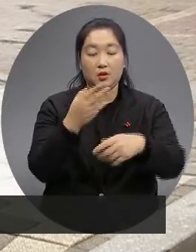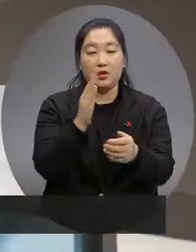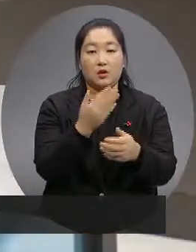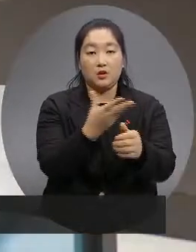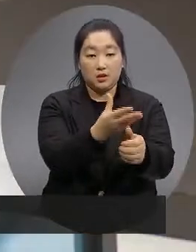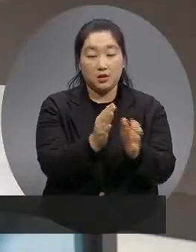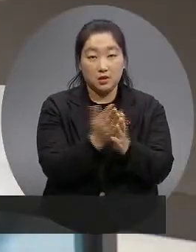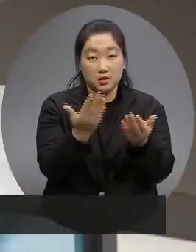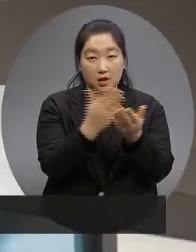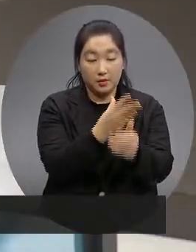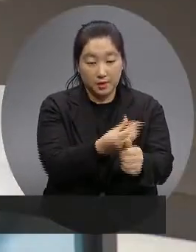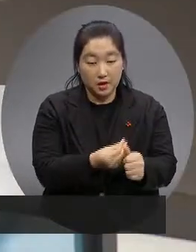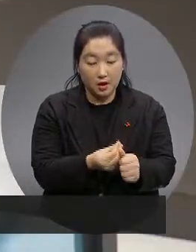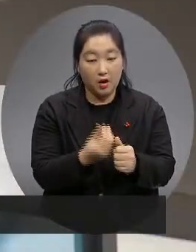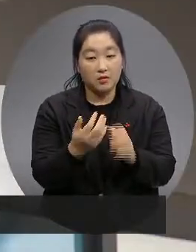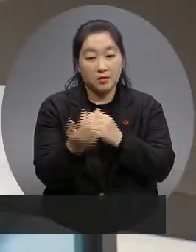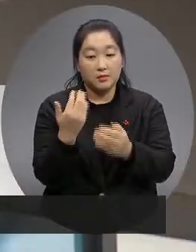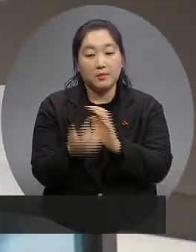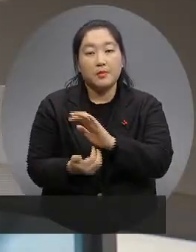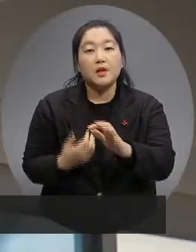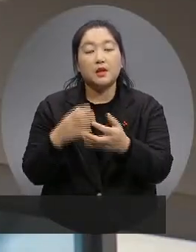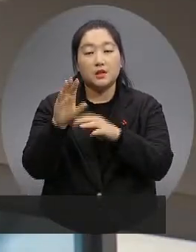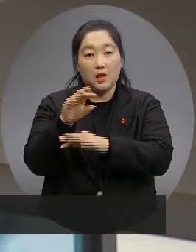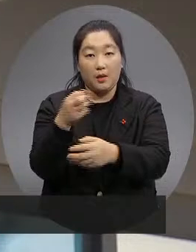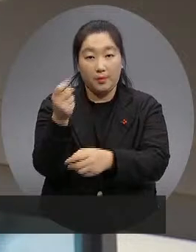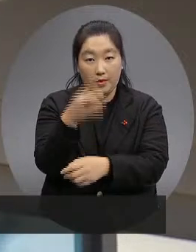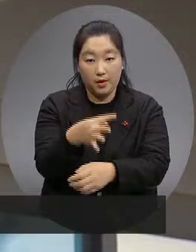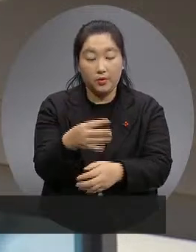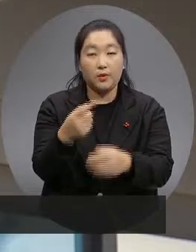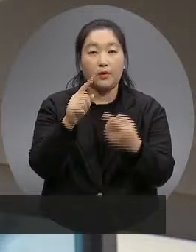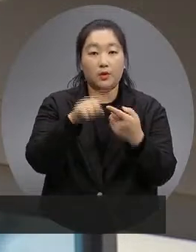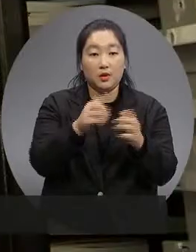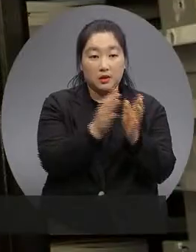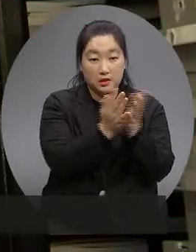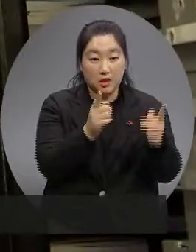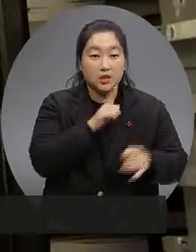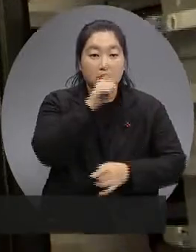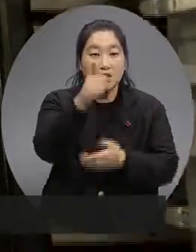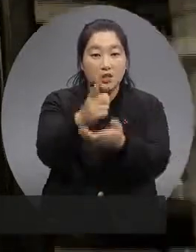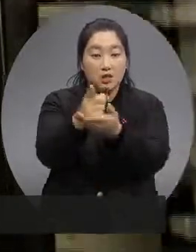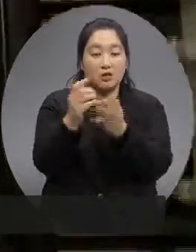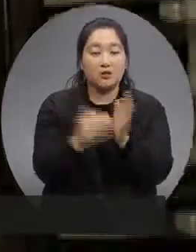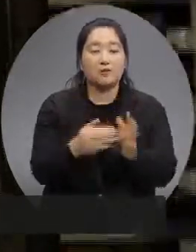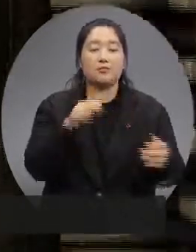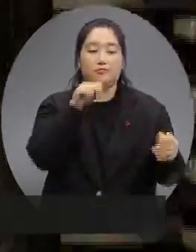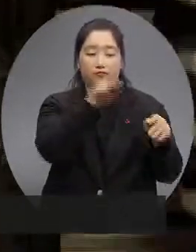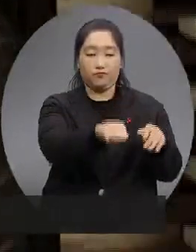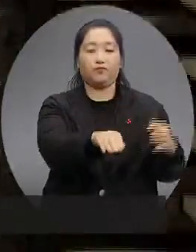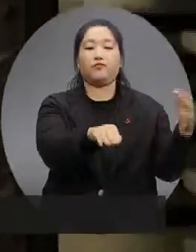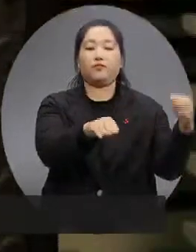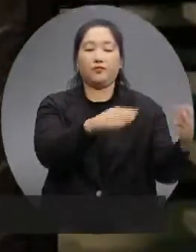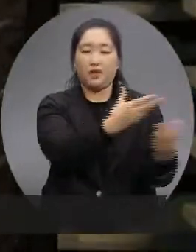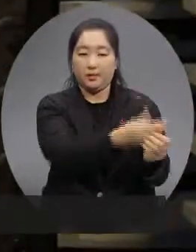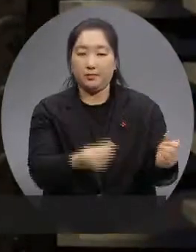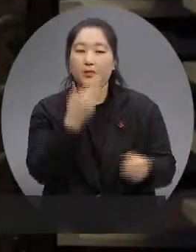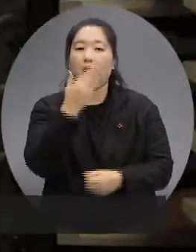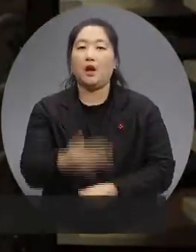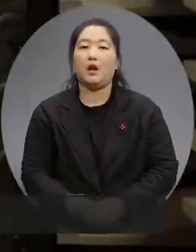대출을 하려는 사람은 사전에 차량 번호와 함께 대출 대상 도서를 신청한 뒤 이용하면 됩니다.